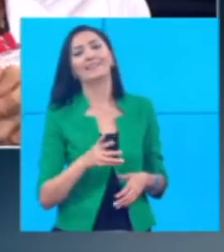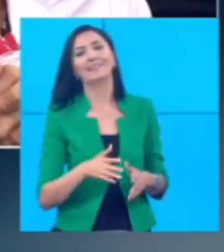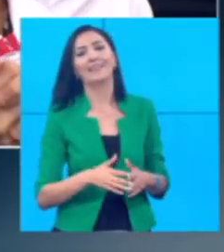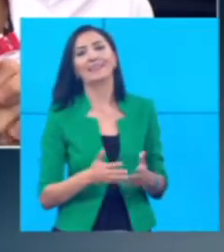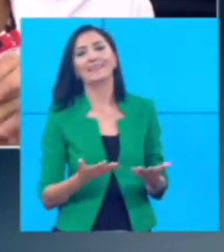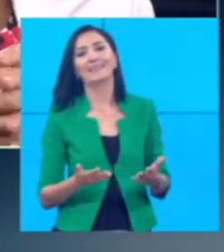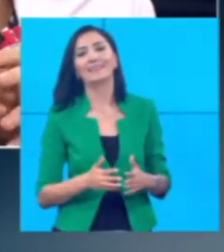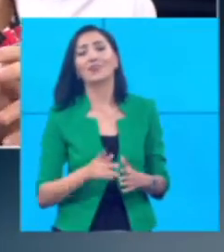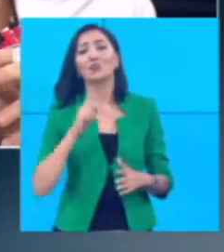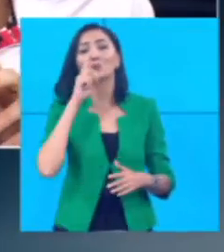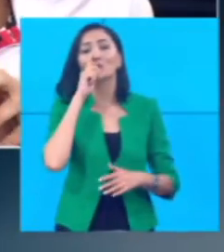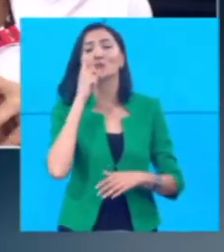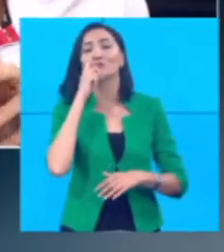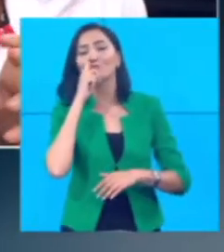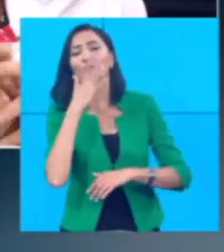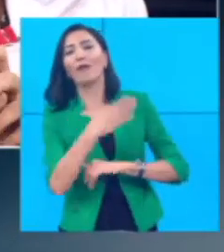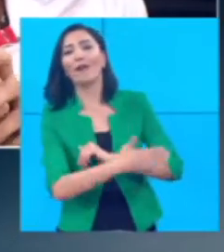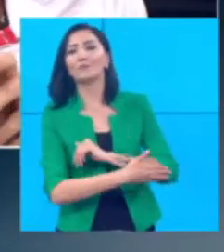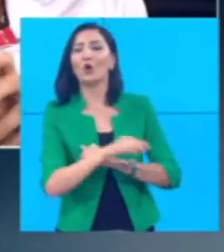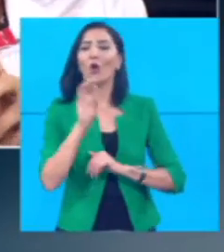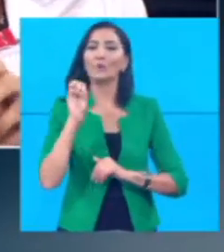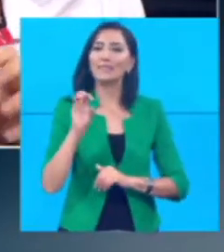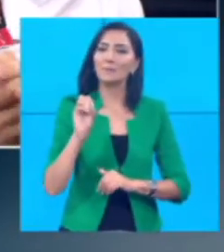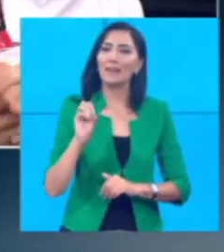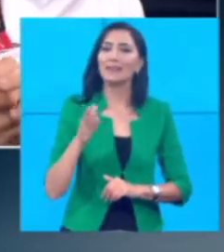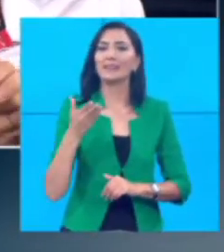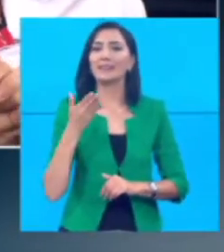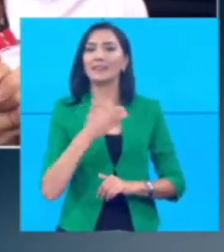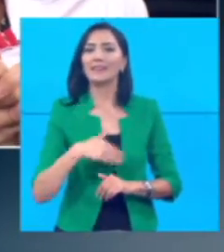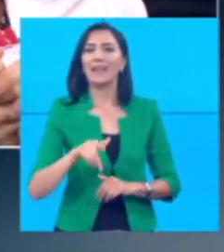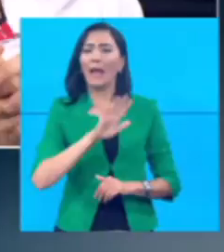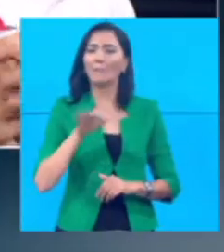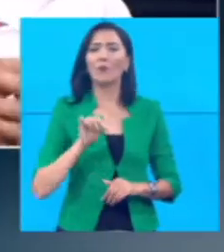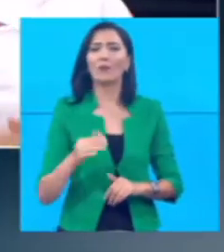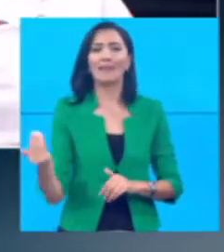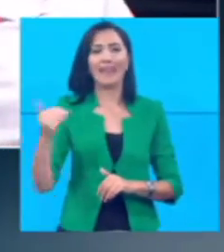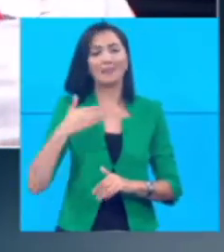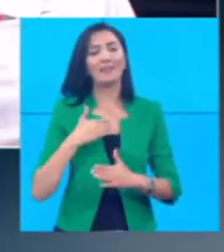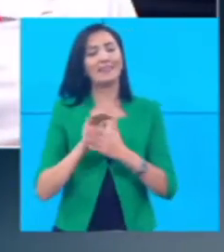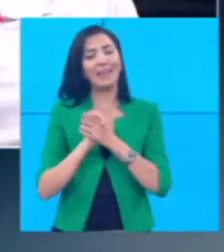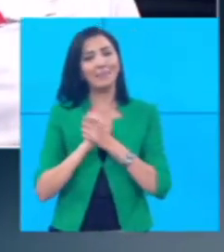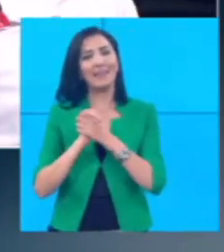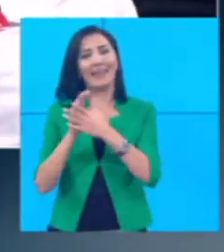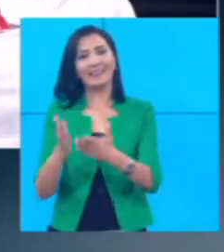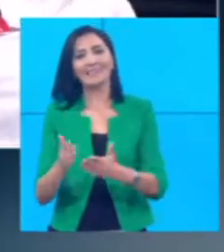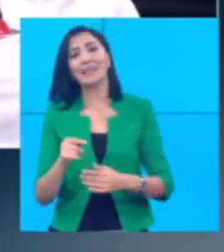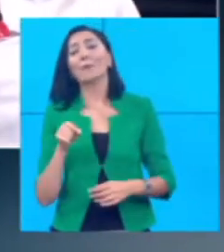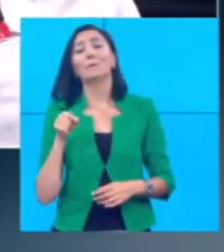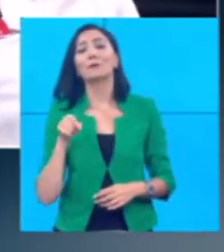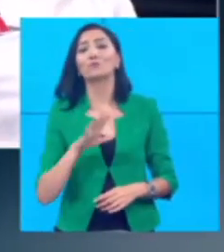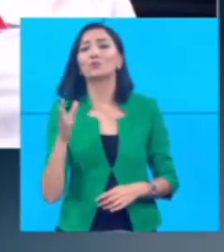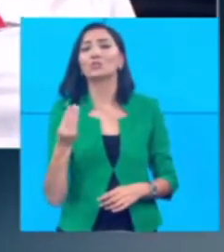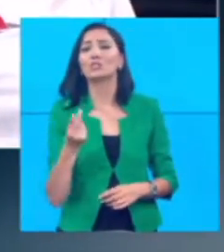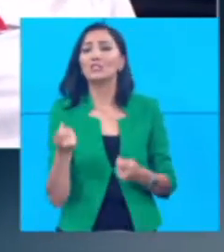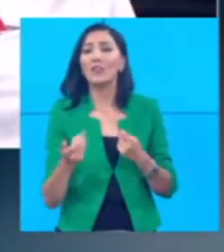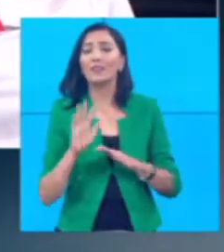Sonra. O yüzden müdür yardımcılarım da, müdürlerim de, öğretmenlerim de hep yani böyle... Geldiler, tebrik tabii ettiler. Tabii ki de. Peki, yani